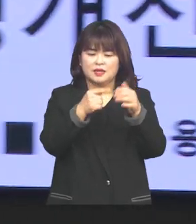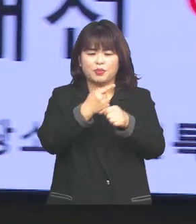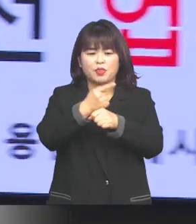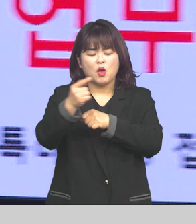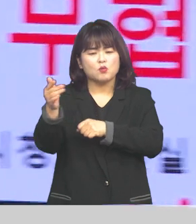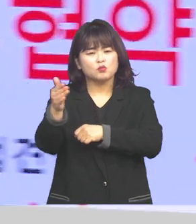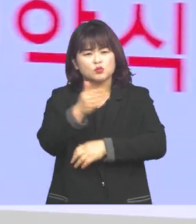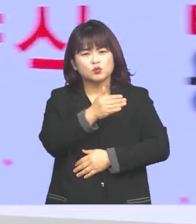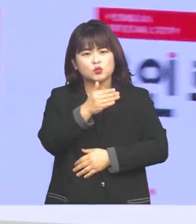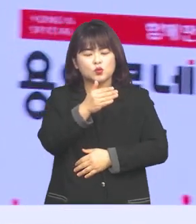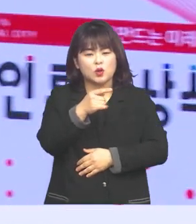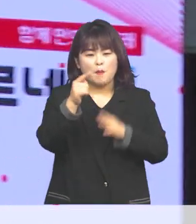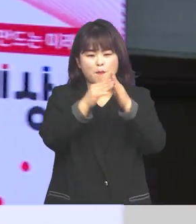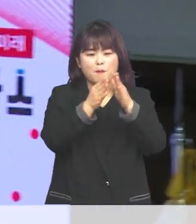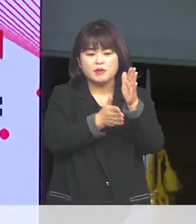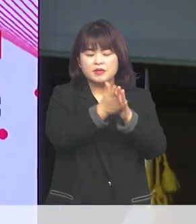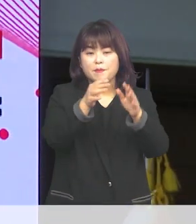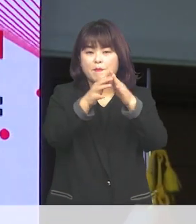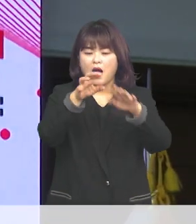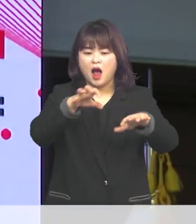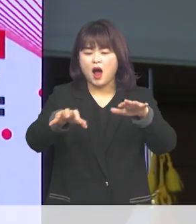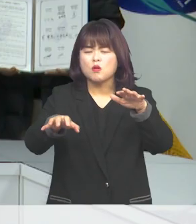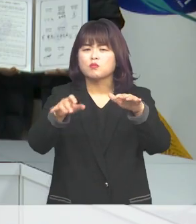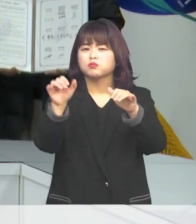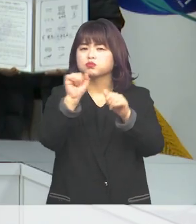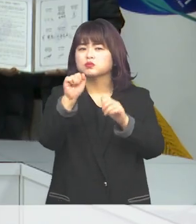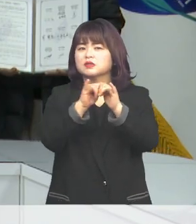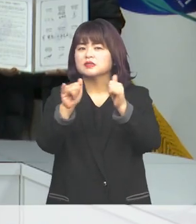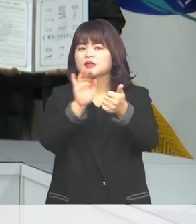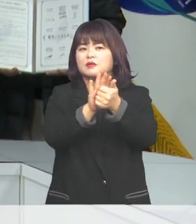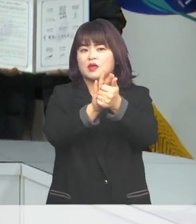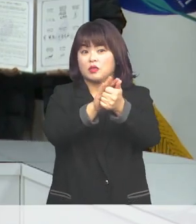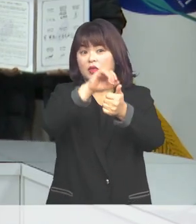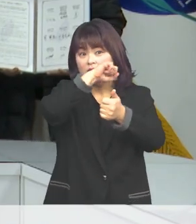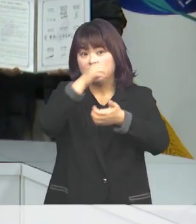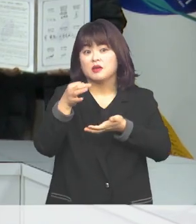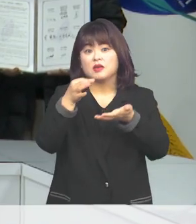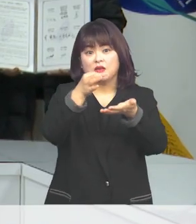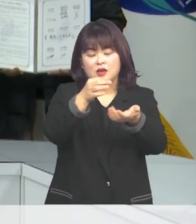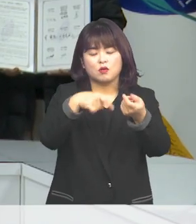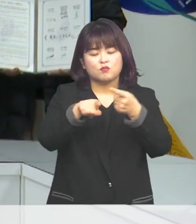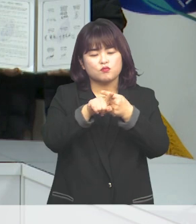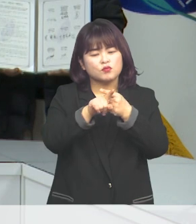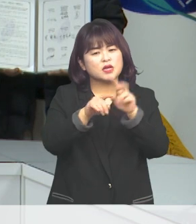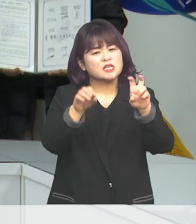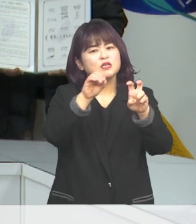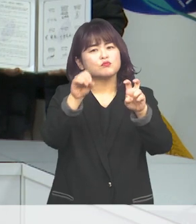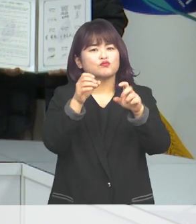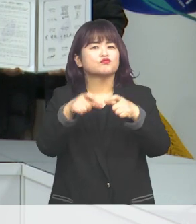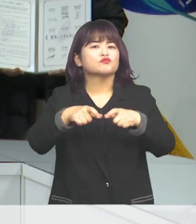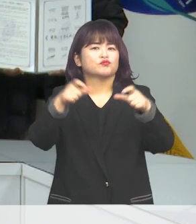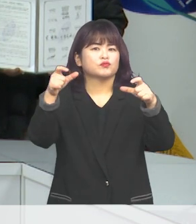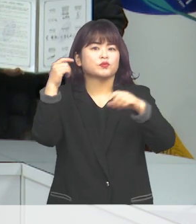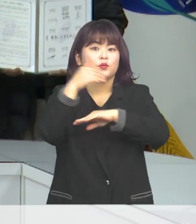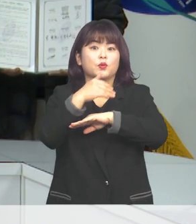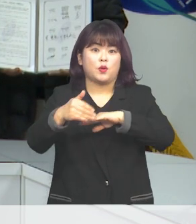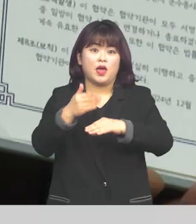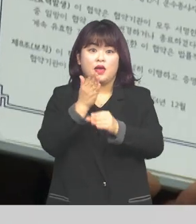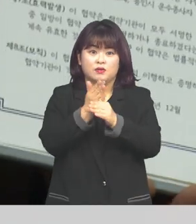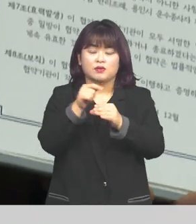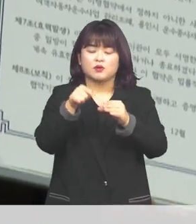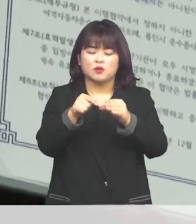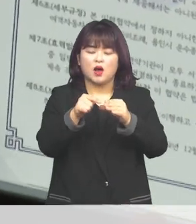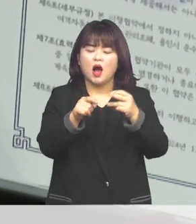용인특례시는 내년부터 시내 마을버스 운수 종사자 처우를 개선하는 예산 지원을 통해 버스 운행률을 20% 이상 높이기로